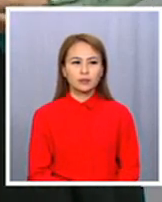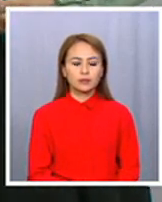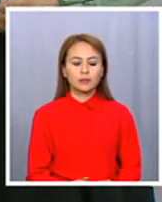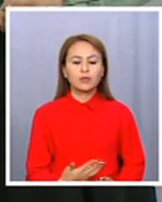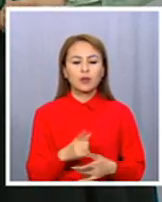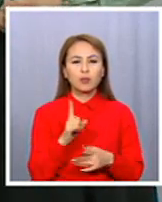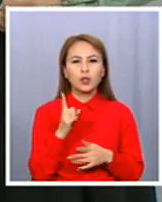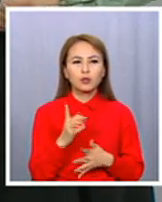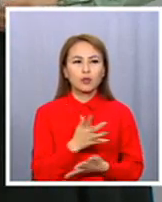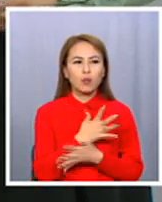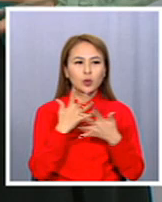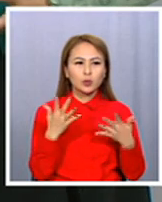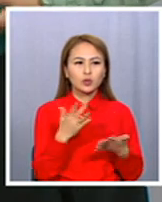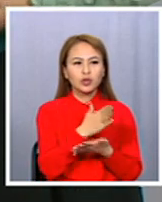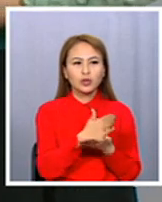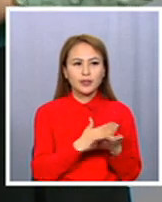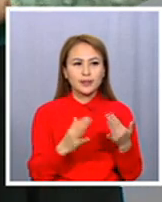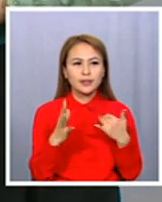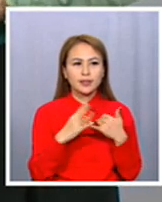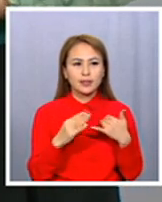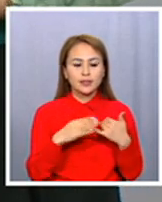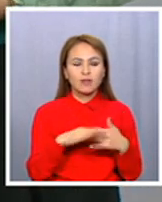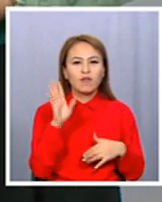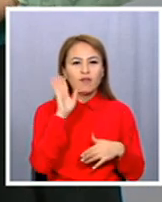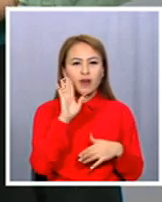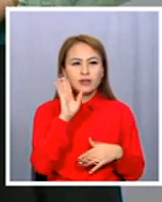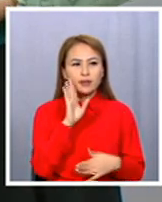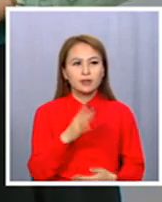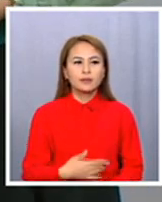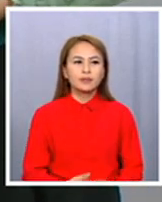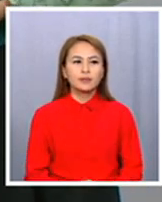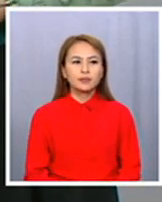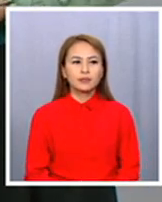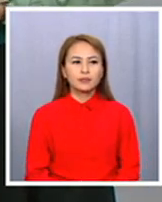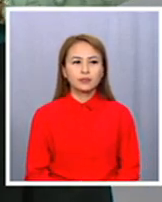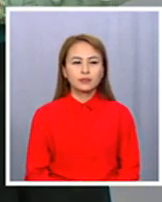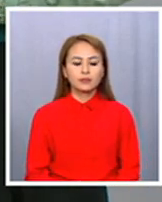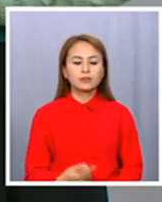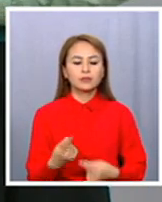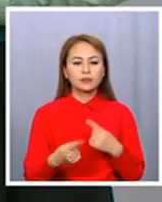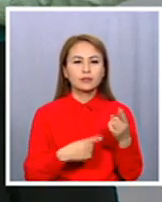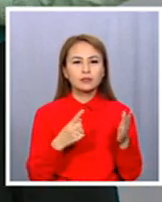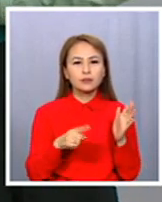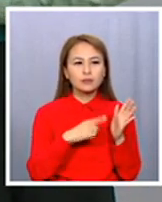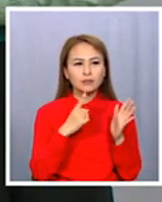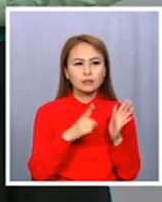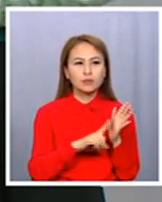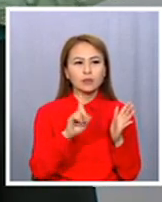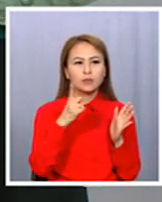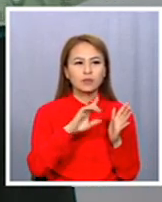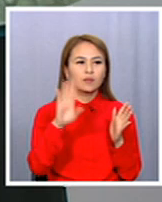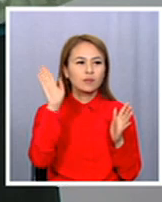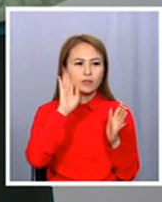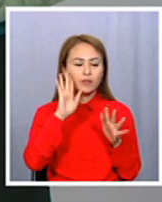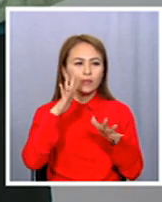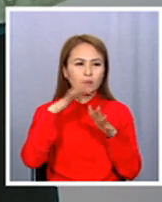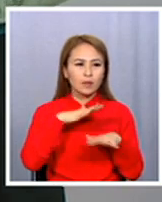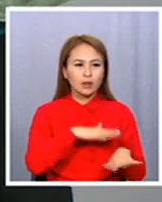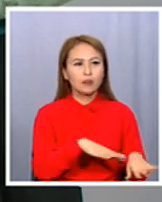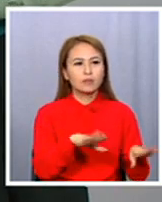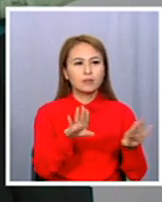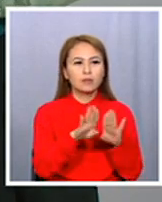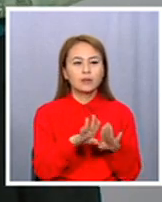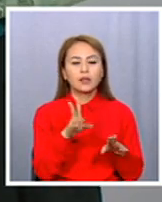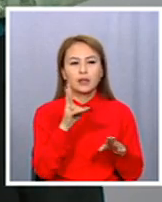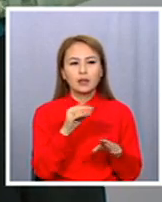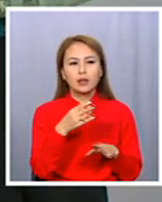Потому что большую часть Земли занимает вода. Следующий вопрос. Почему вода в морях и океанах